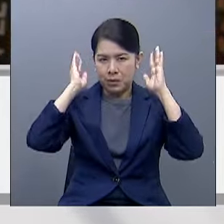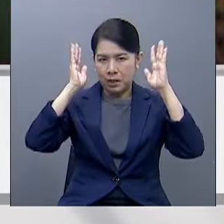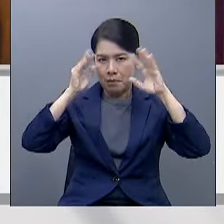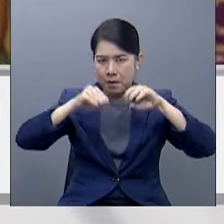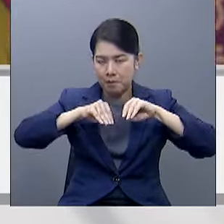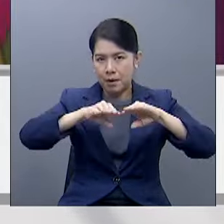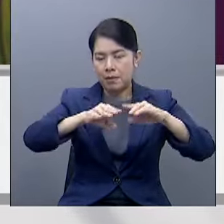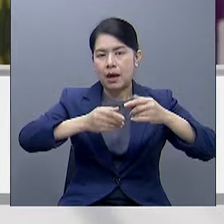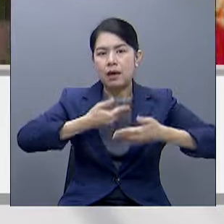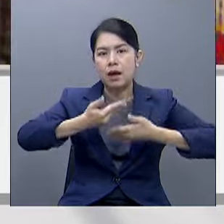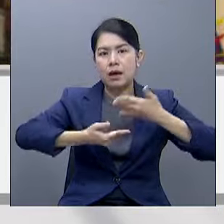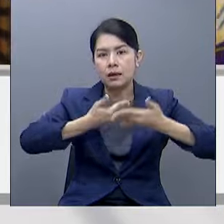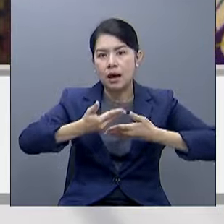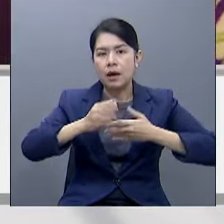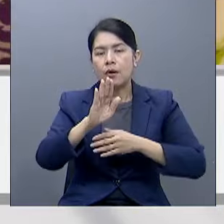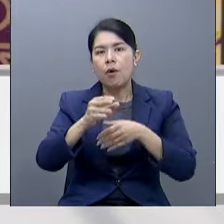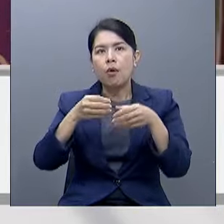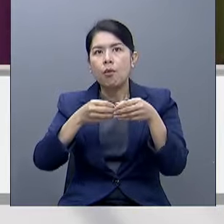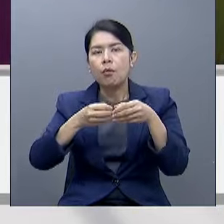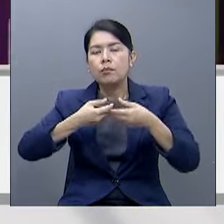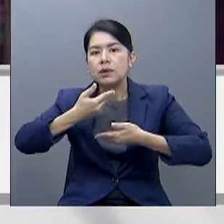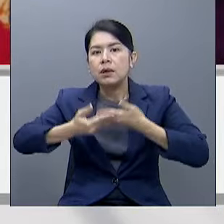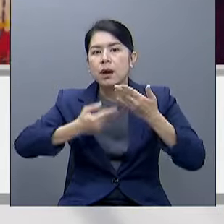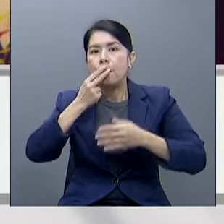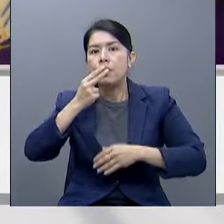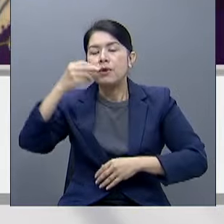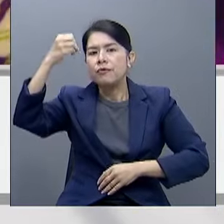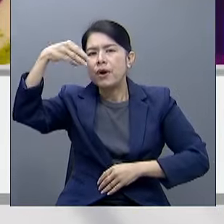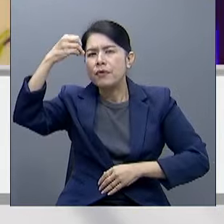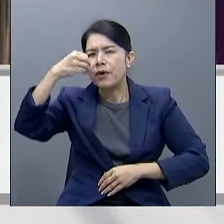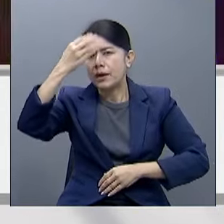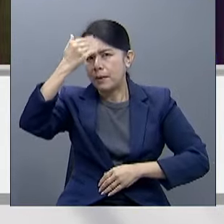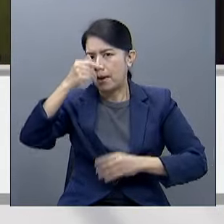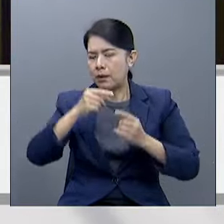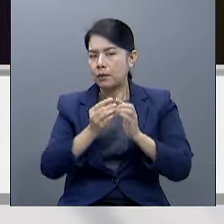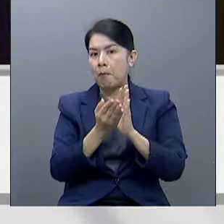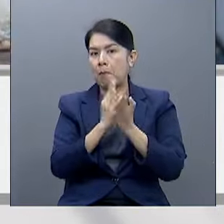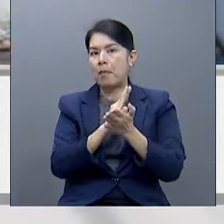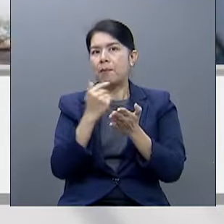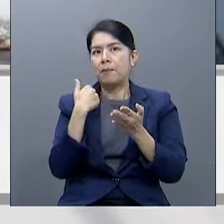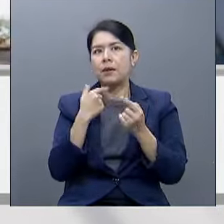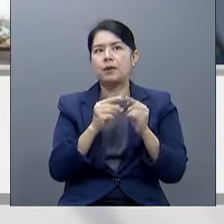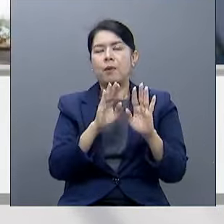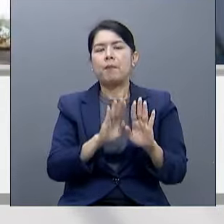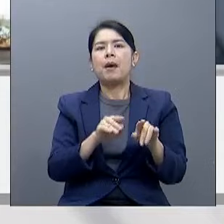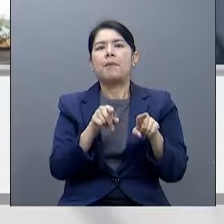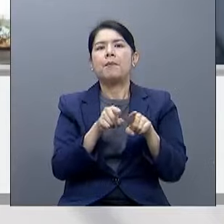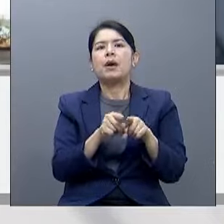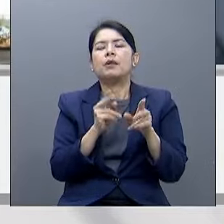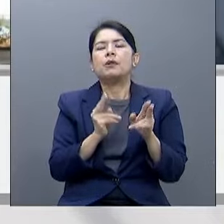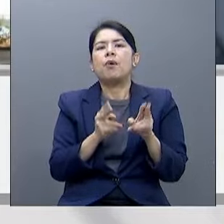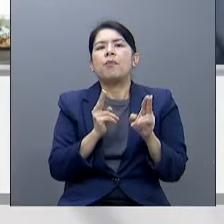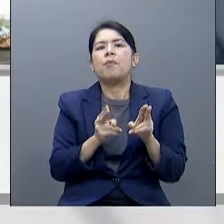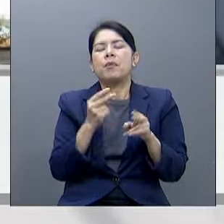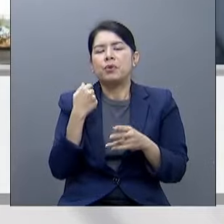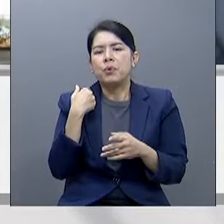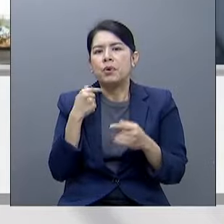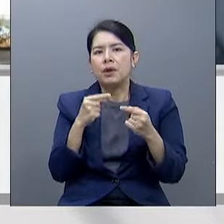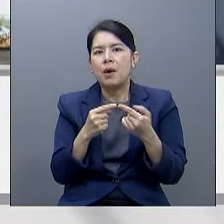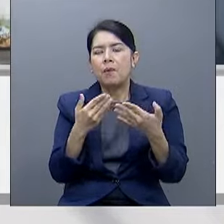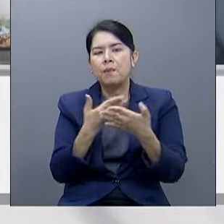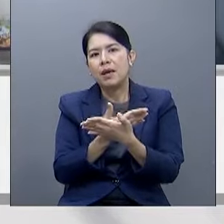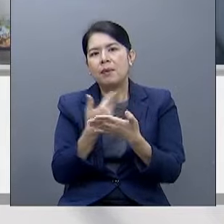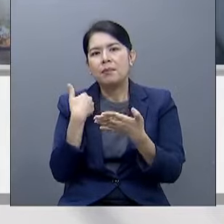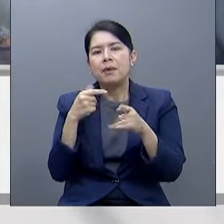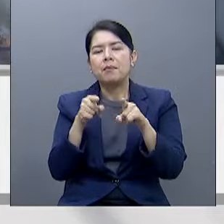บุหรี่ไฟฟ้าที่เขาเอามาใช้กันก็คือการผลิตเป็นตัวการ์ตูนและกล่องนมค่ะซึ่งก็อ้างอิงถึงกรณีที่ไปพบผู้